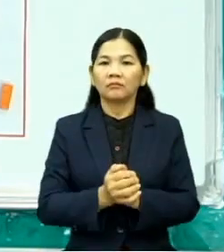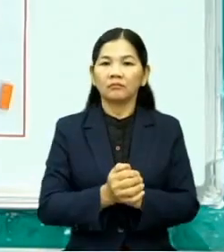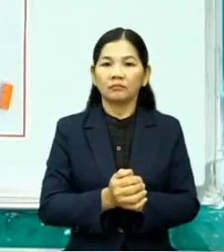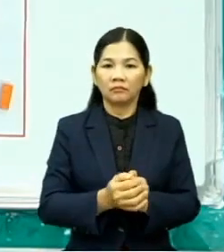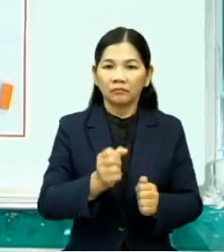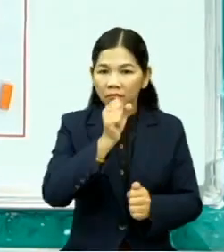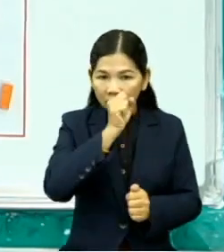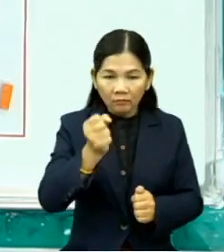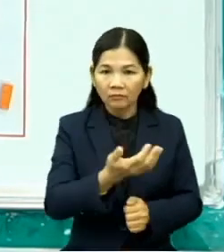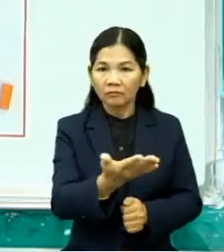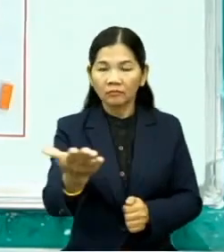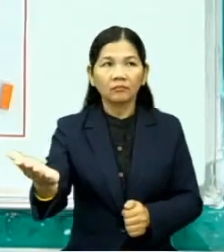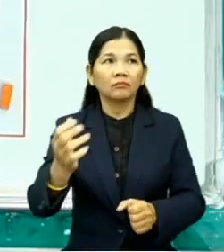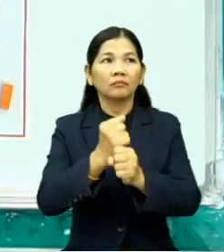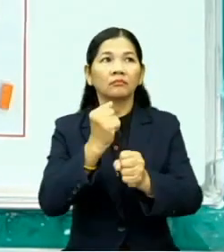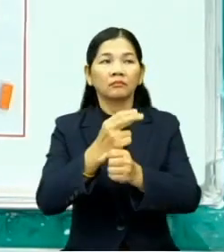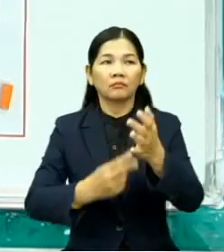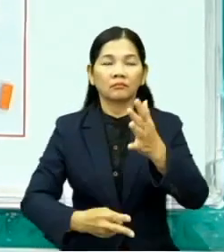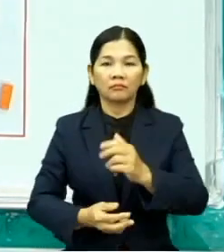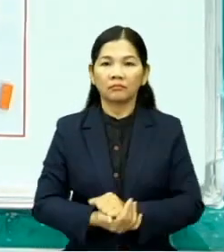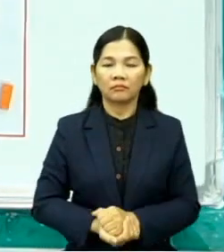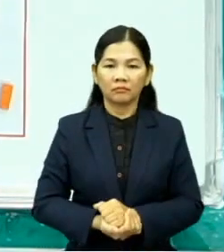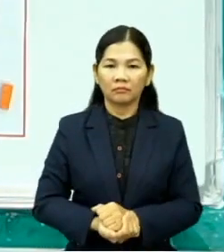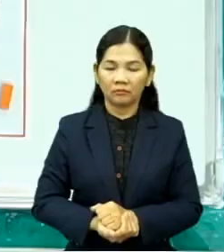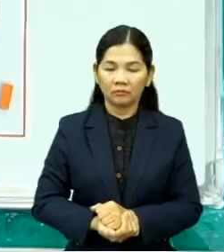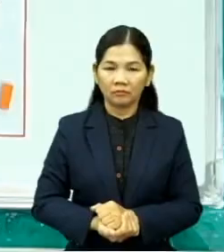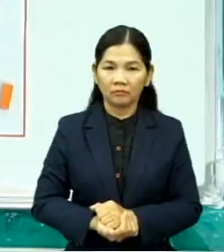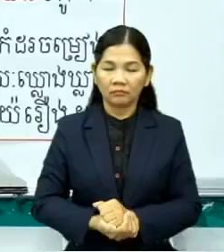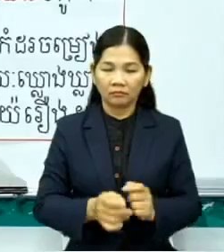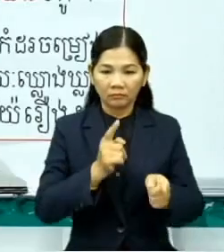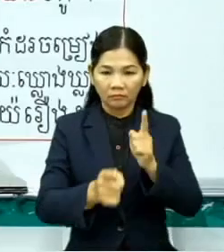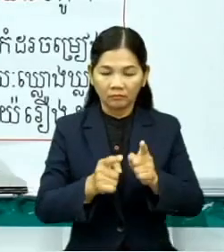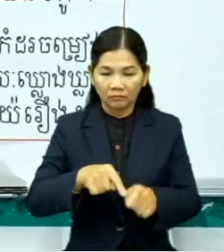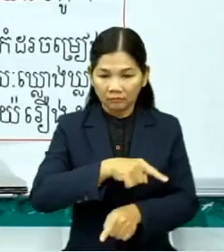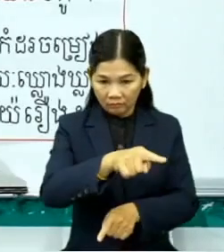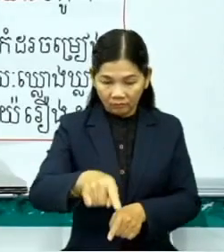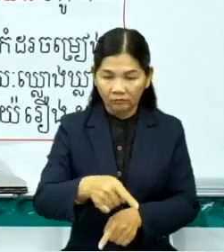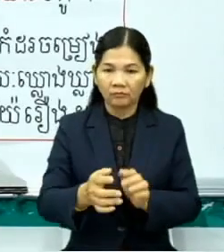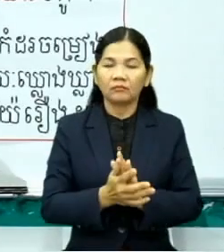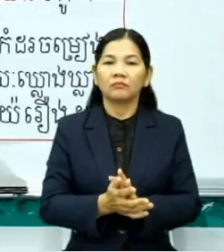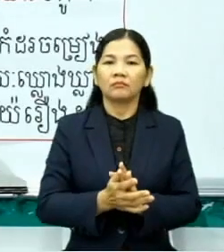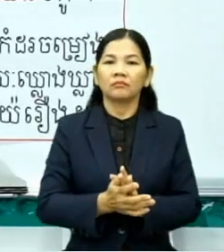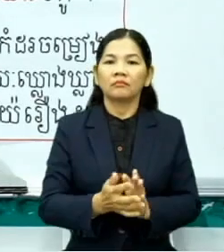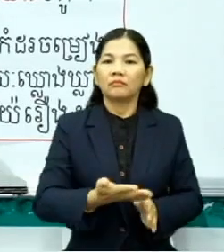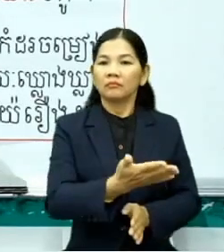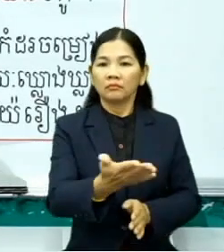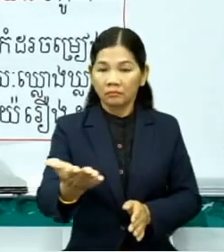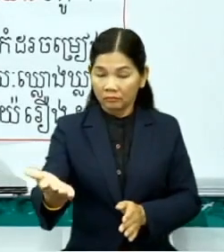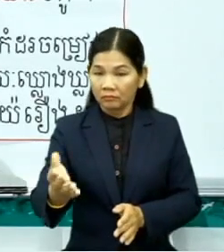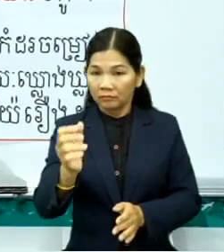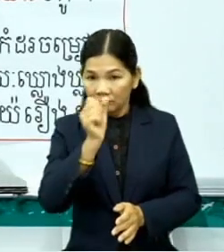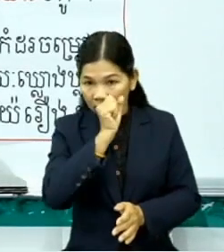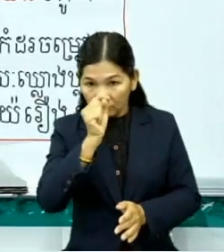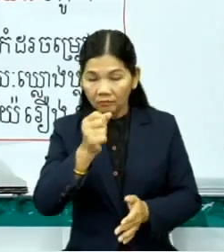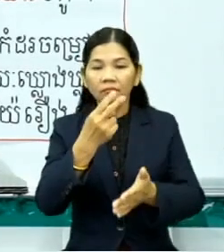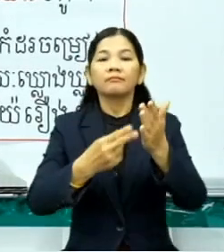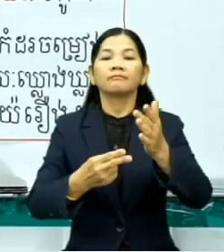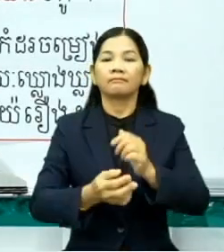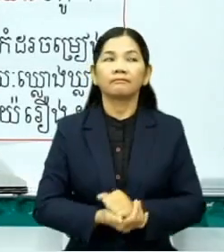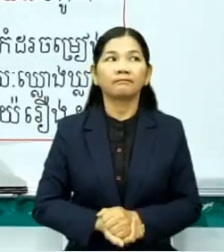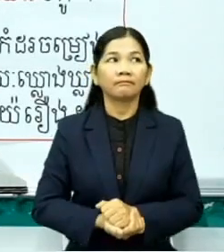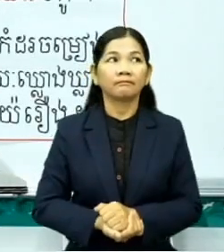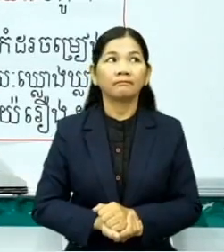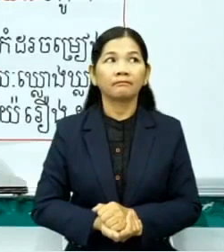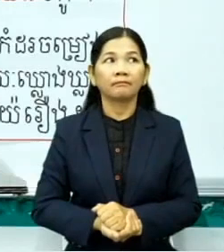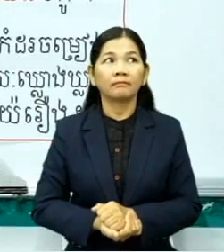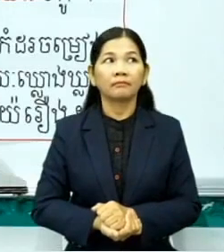chà chà mật đoàn tiết chà ta kê bà cung vùng phêng à giấy xâm rập thơ vầy chà